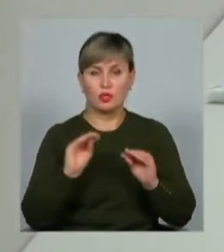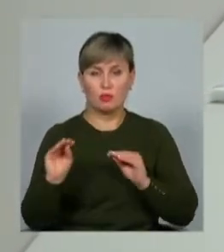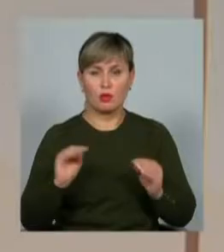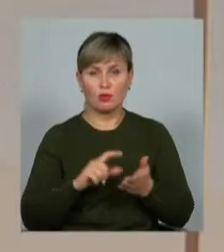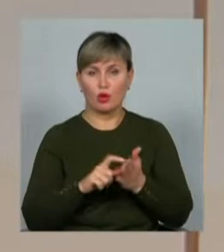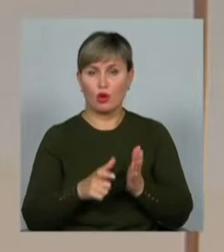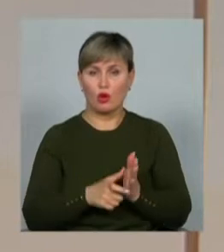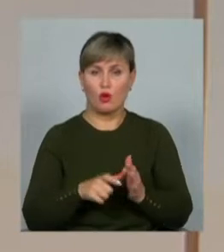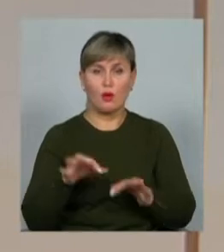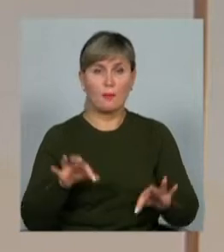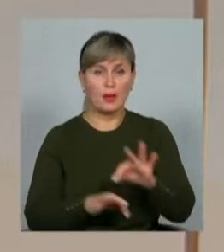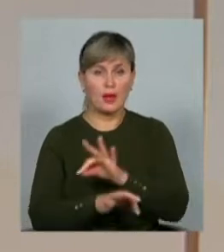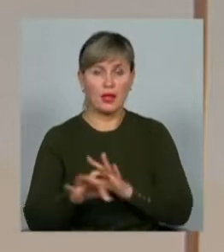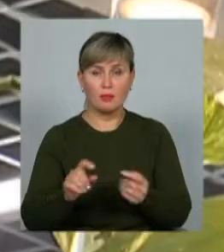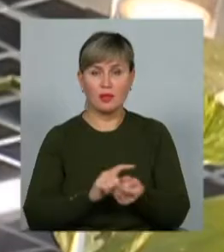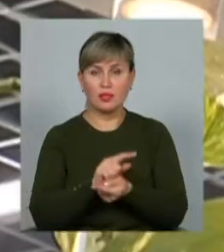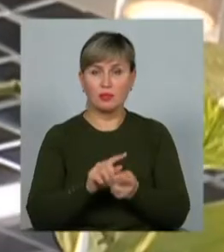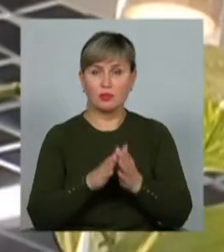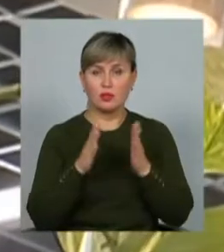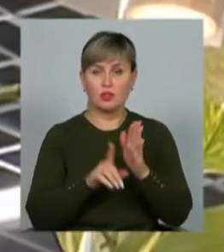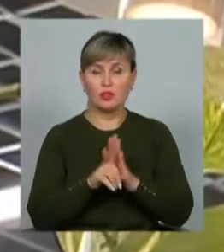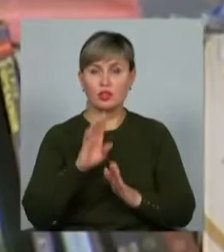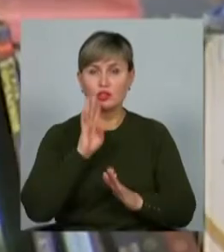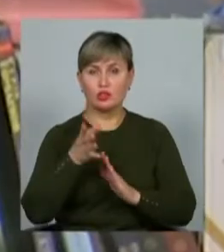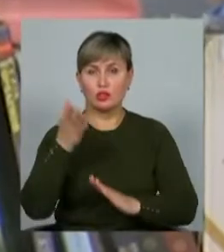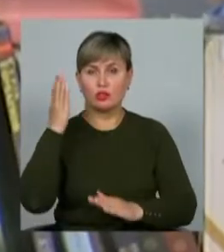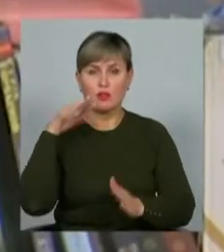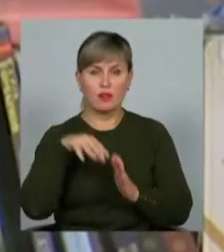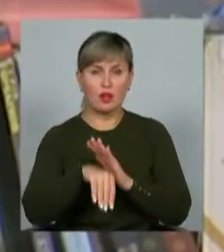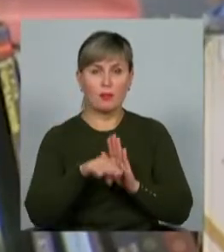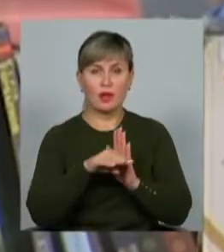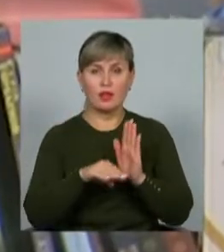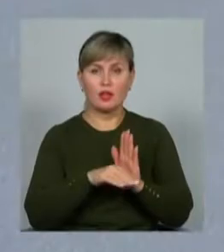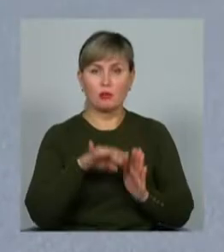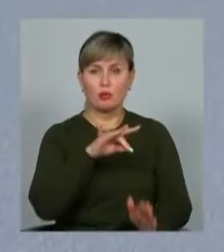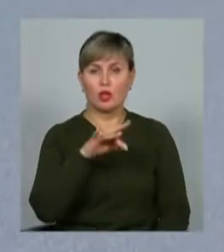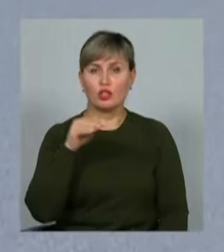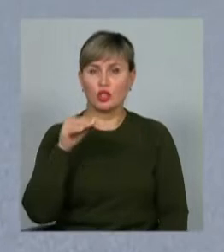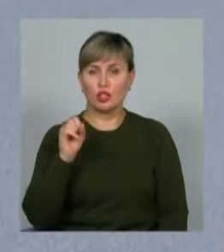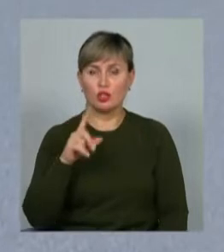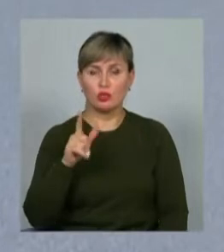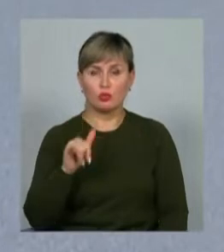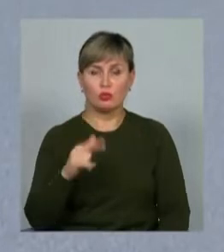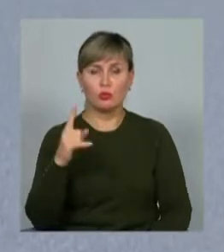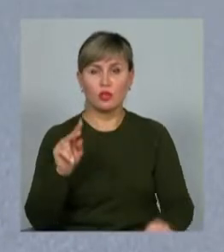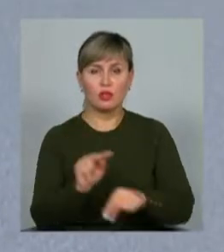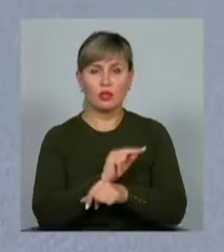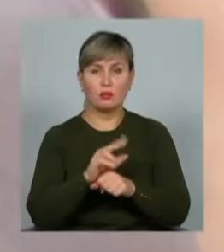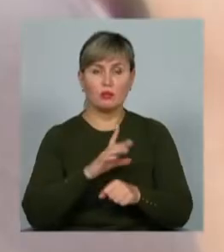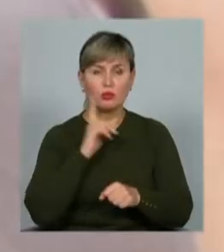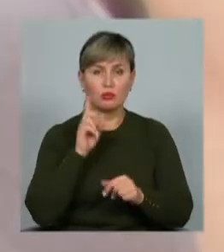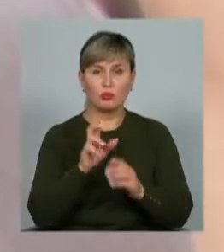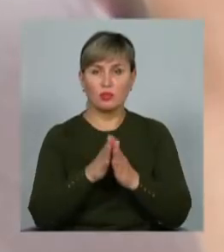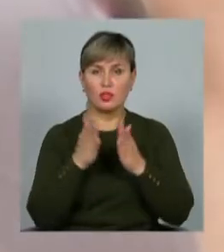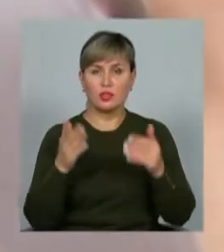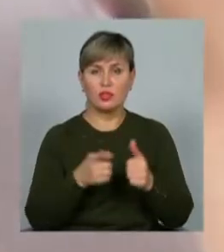комнате. Проект модернизации библиотек стартовал 4 года назад. В рамках программы «Рухани Жангыру» первую реконструкцию провели в юношеской